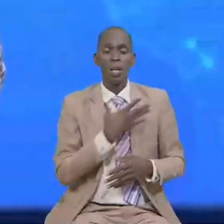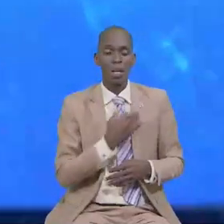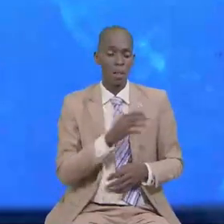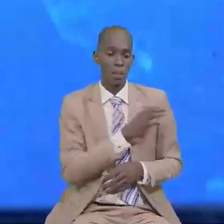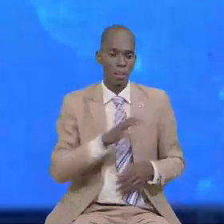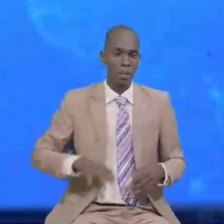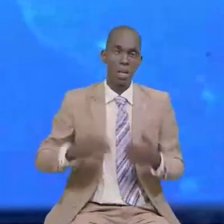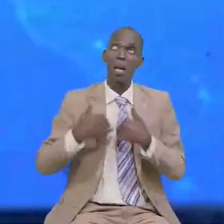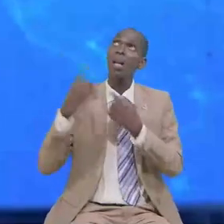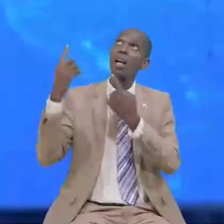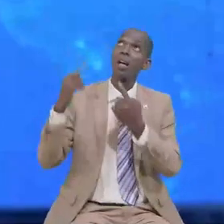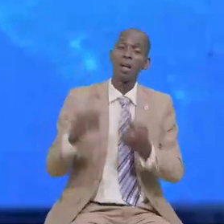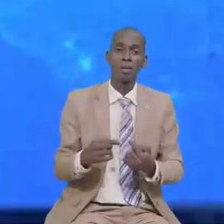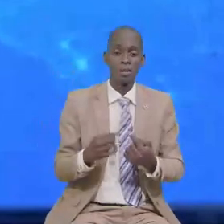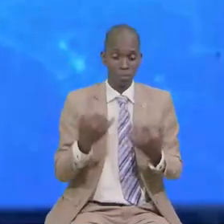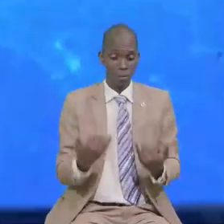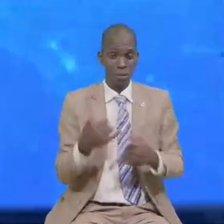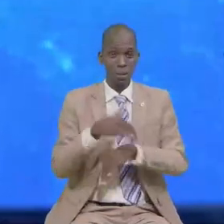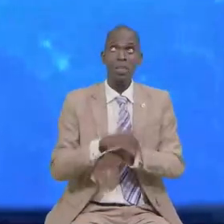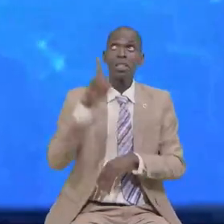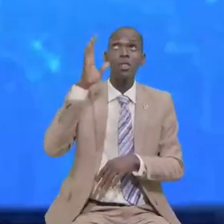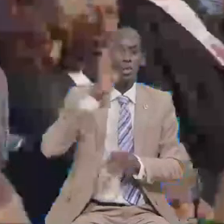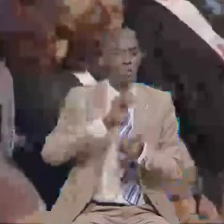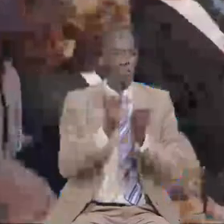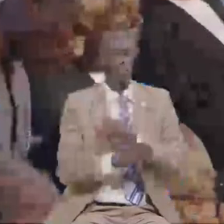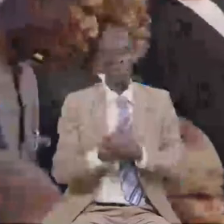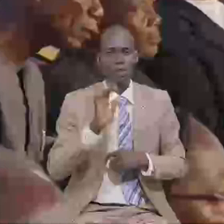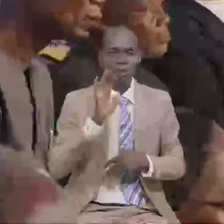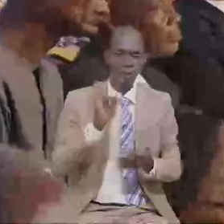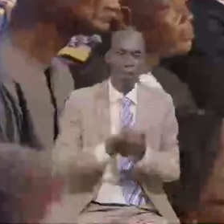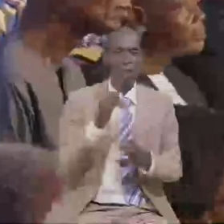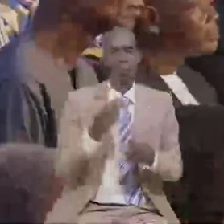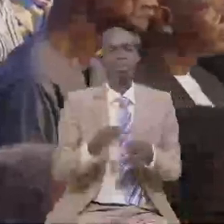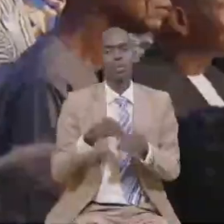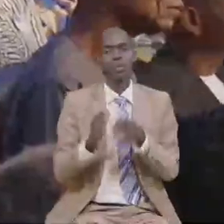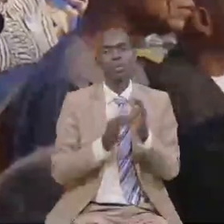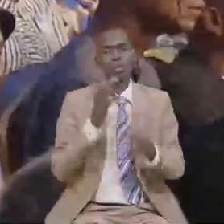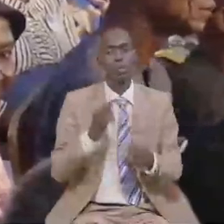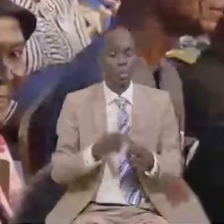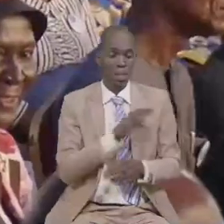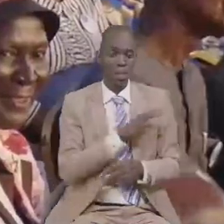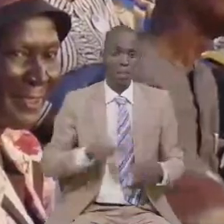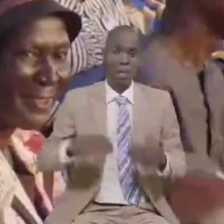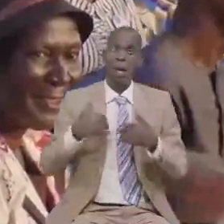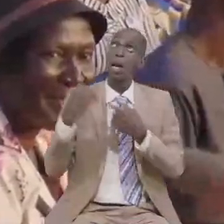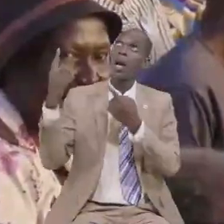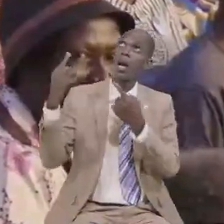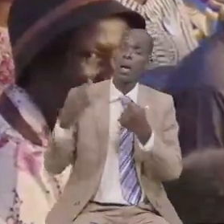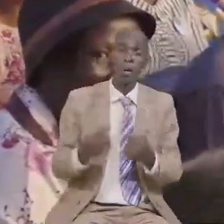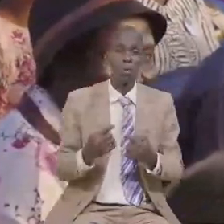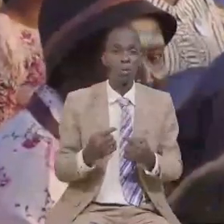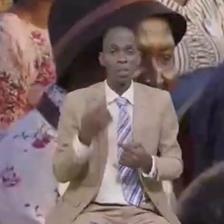est venu. Ce soir, il va changer ton nom. Christ est venu.